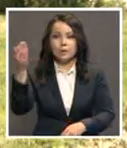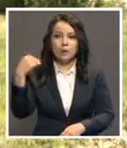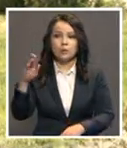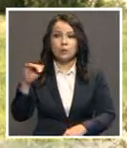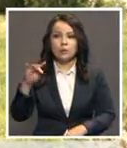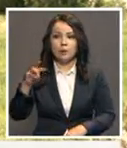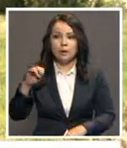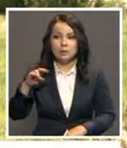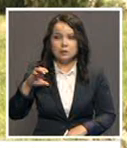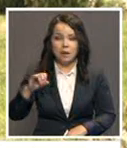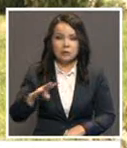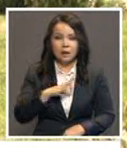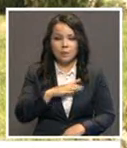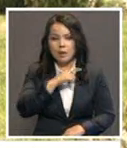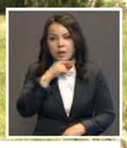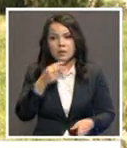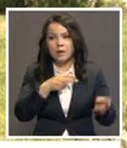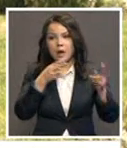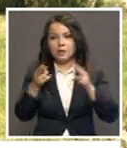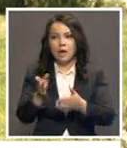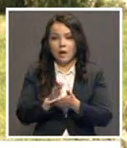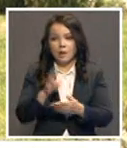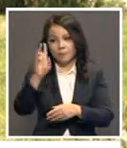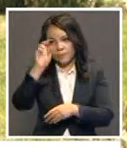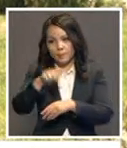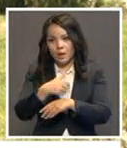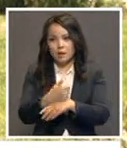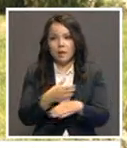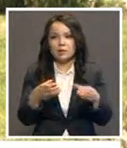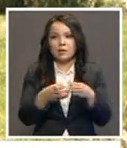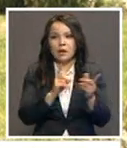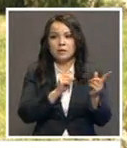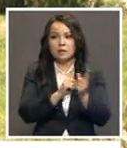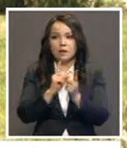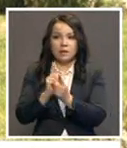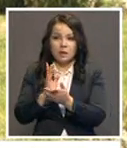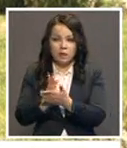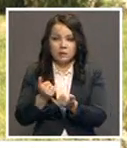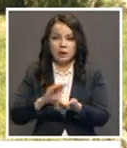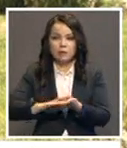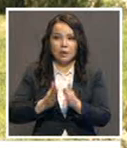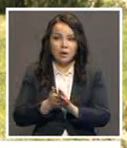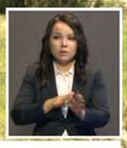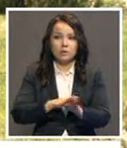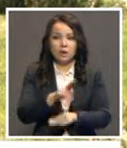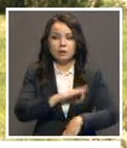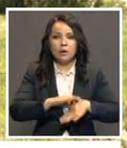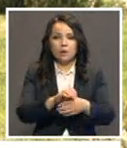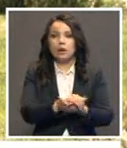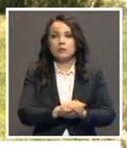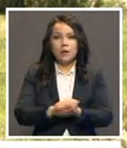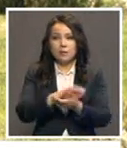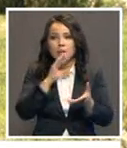президенті Қазақстанға ресми сапармен барған болатын. Мемлекет басшыларының кездесуі кезінде бірқатар келісімдерге қол жеткізілген. Сол ынтымақтастықты